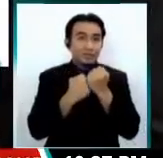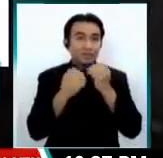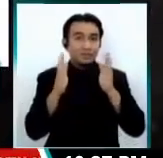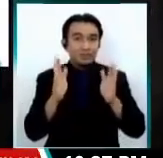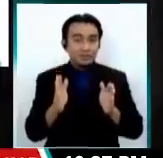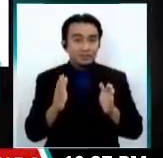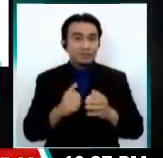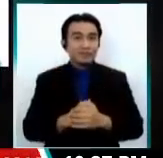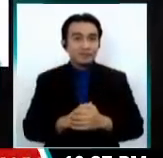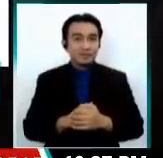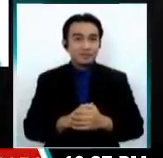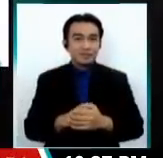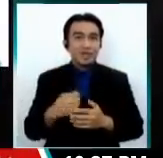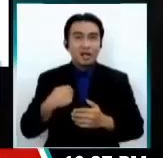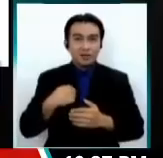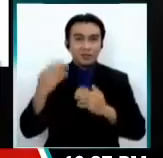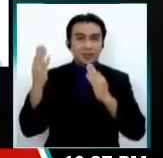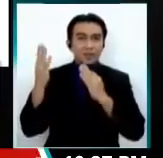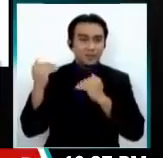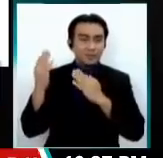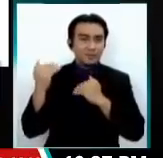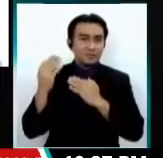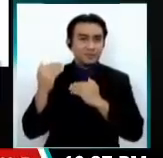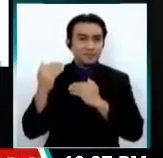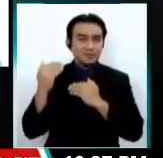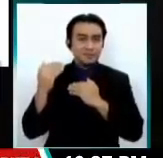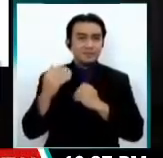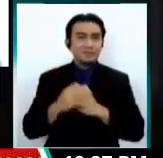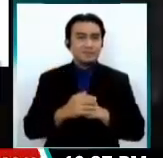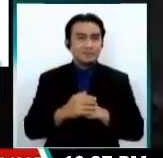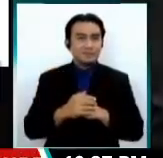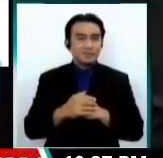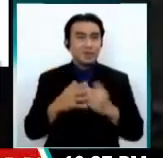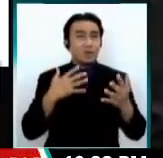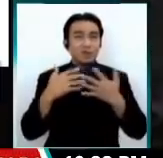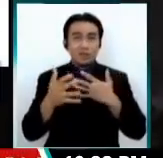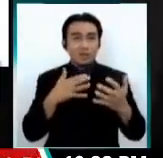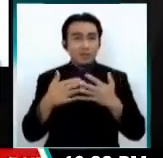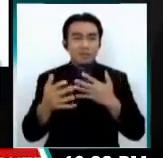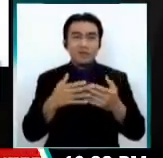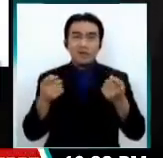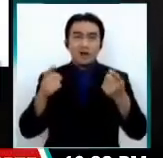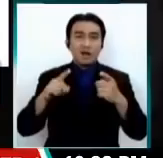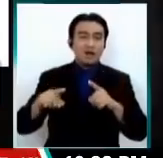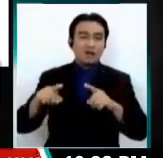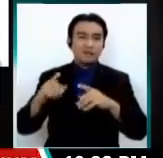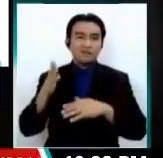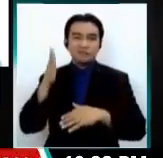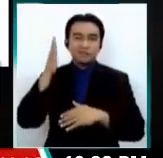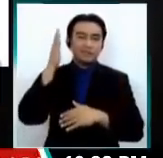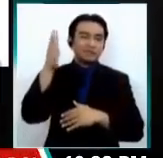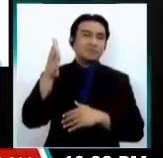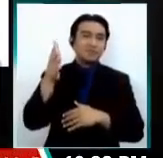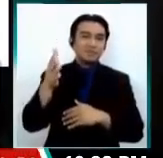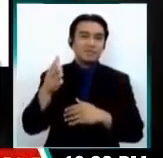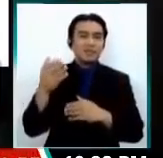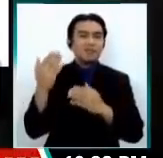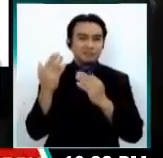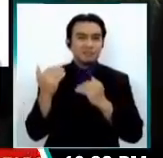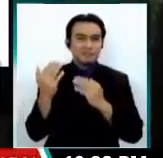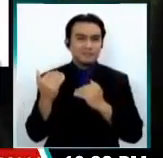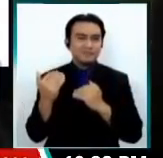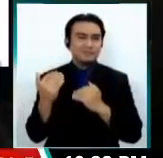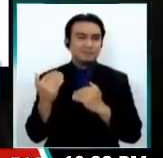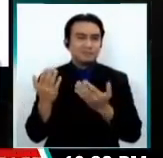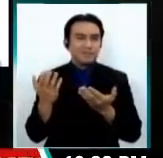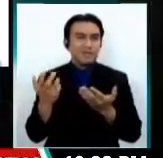I hope na kung ano man mga mangyari sa mga sumusunod na mga araw ay